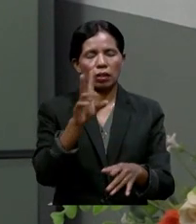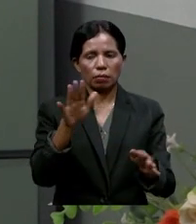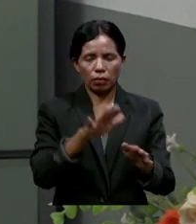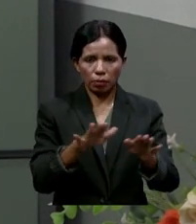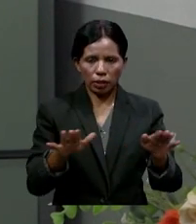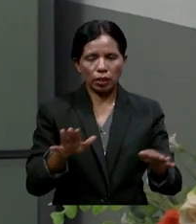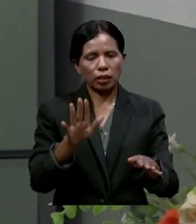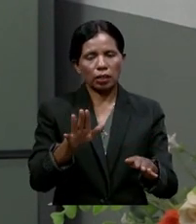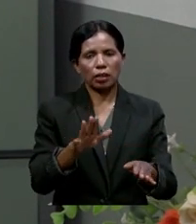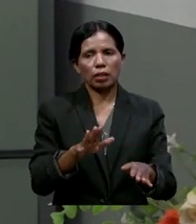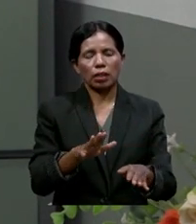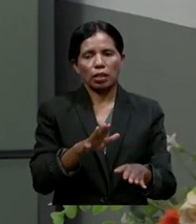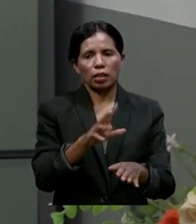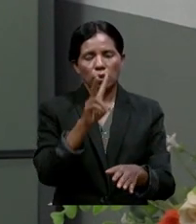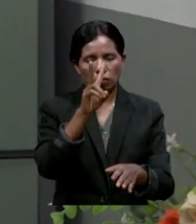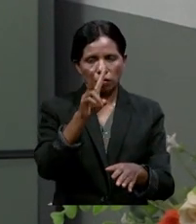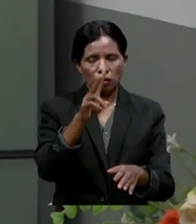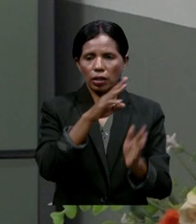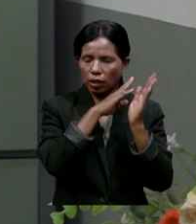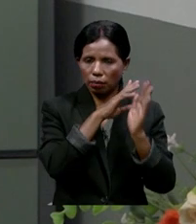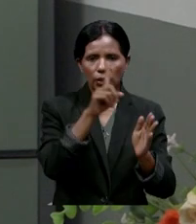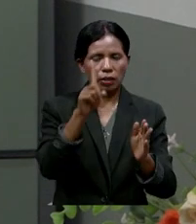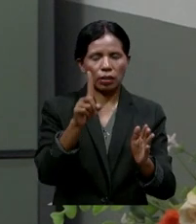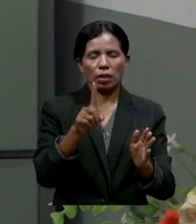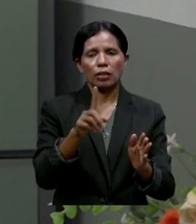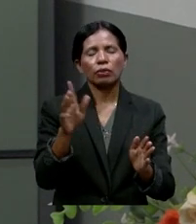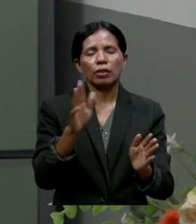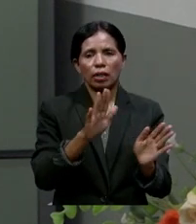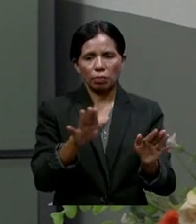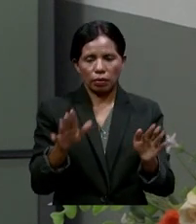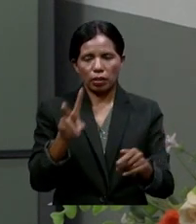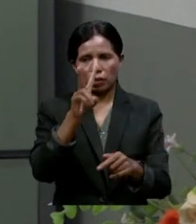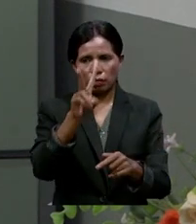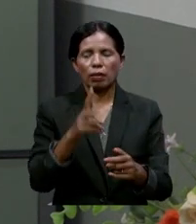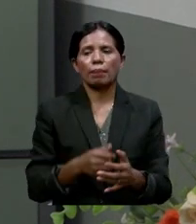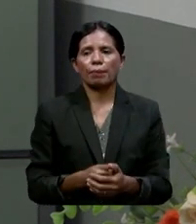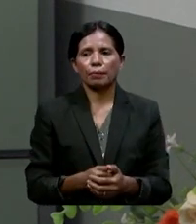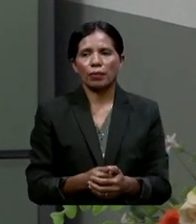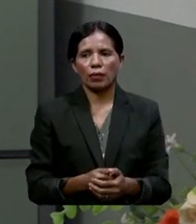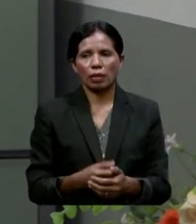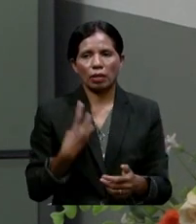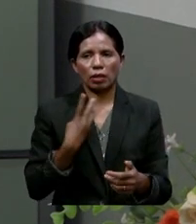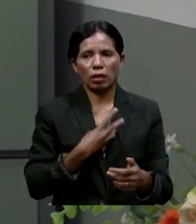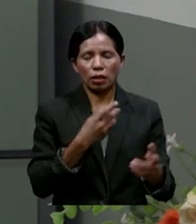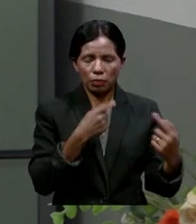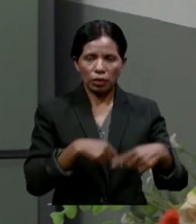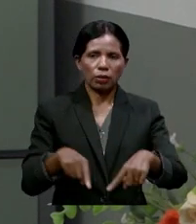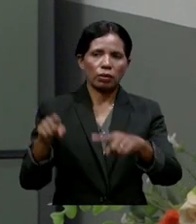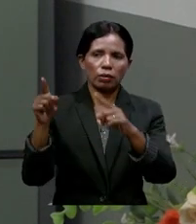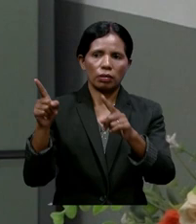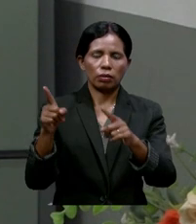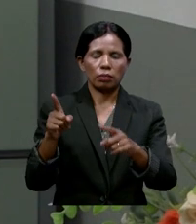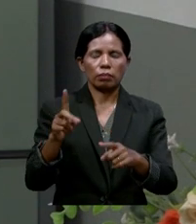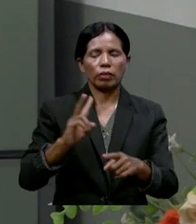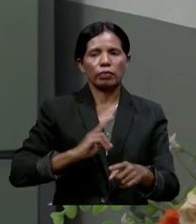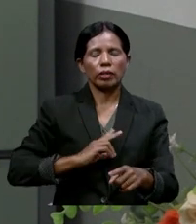barat. Kama ida iya ida isoring ida isoring mas kuando barak saya ada liu lato ami haru baik Veracruz